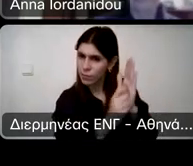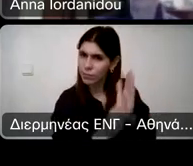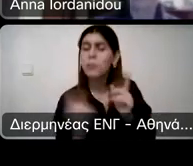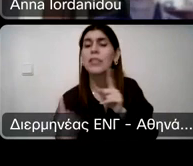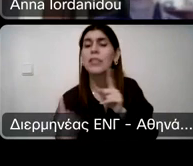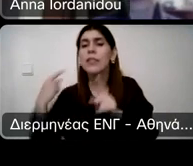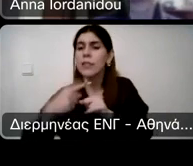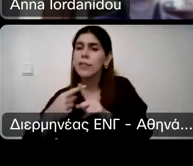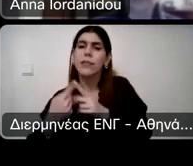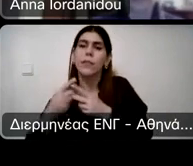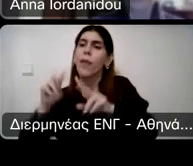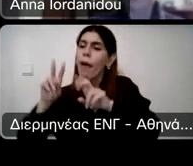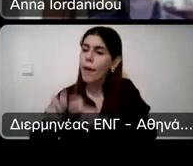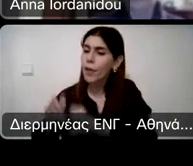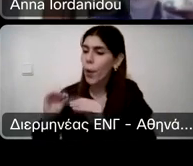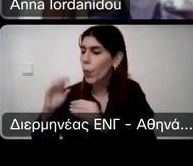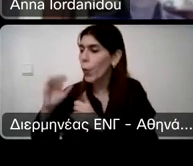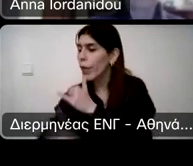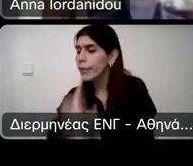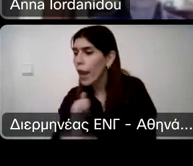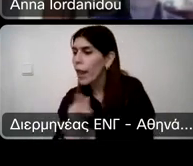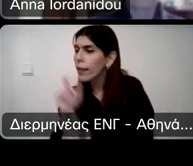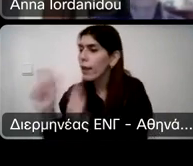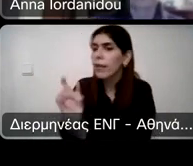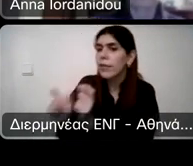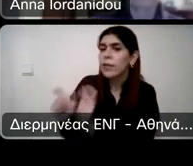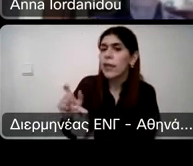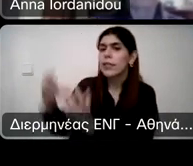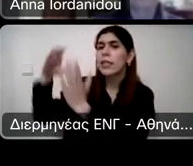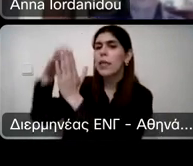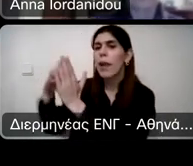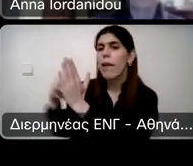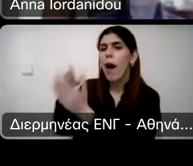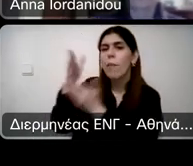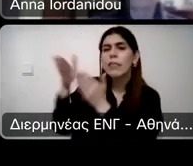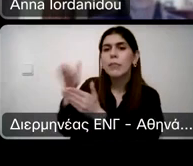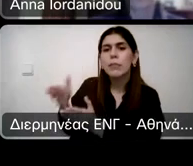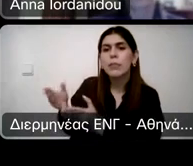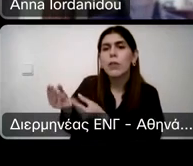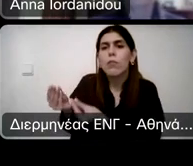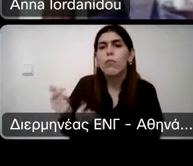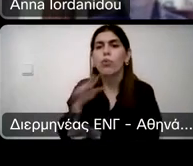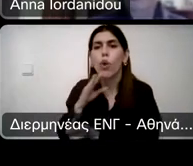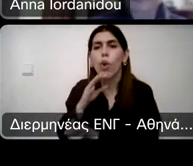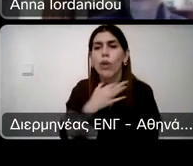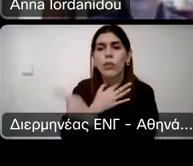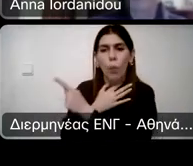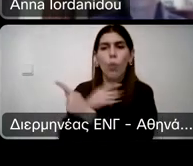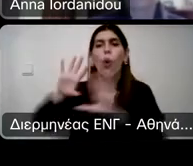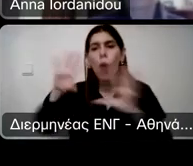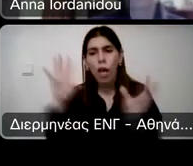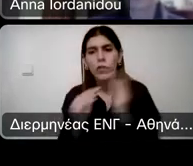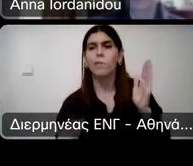έρευνα στο διαδίκτυο και σε σώματα κειμένων. Επομένως, εδώ βλέπετε περίπου πώς θα